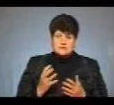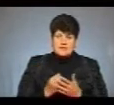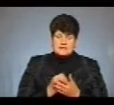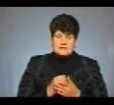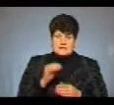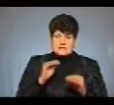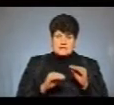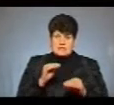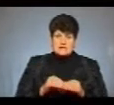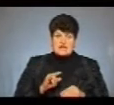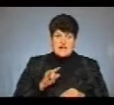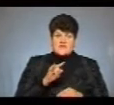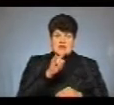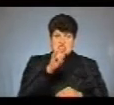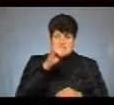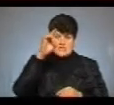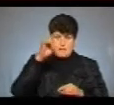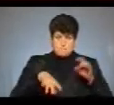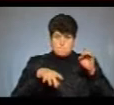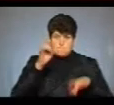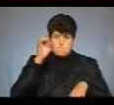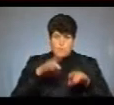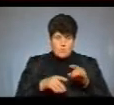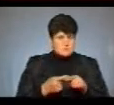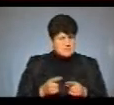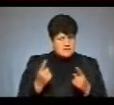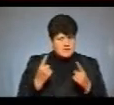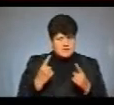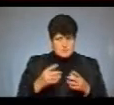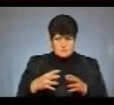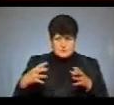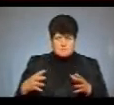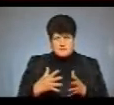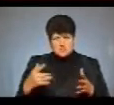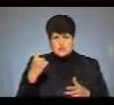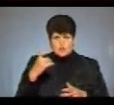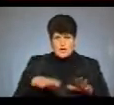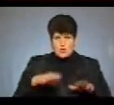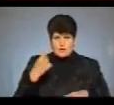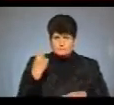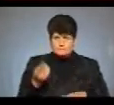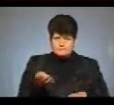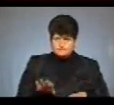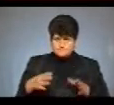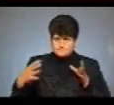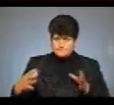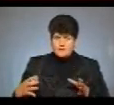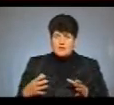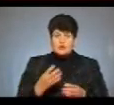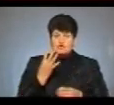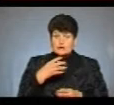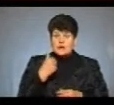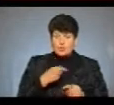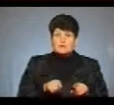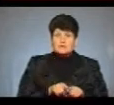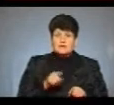авіаційних бомб. Це досить такі великі вибухонебезпечні предмети вагою понад 100 кілограм. І 4 роки там так